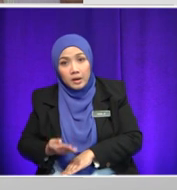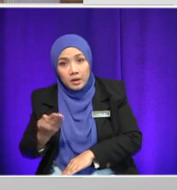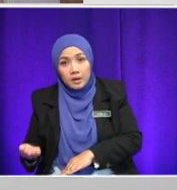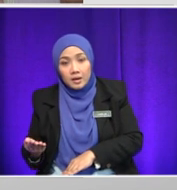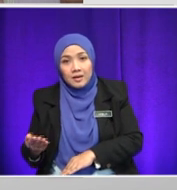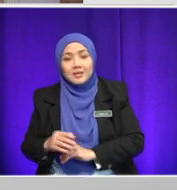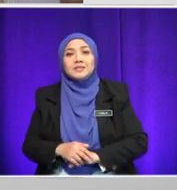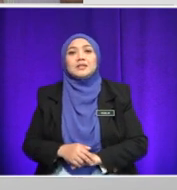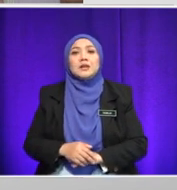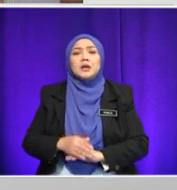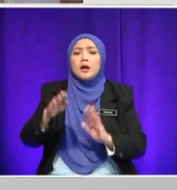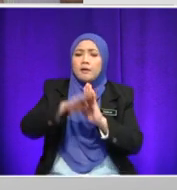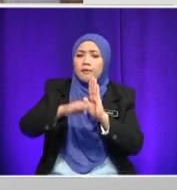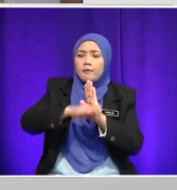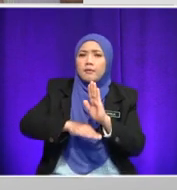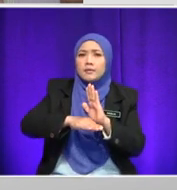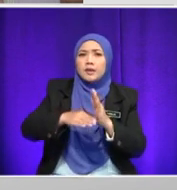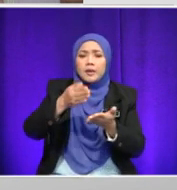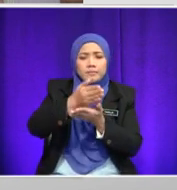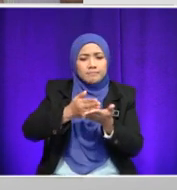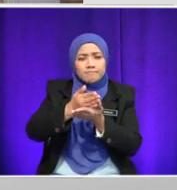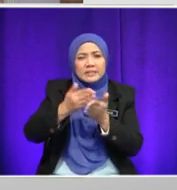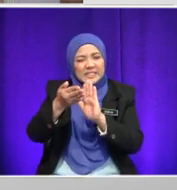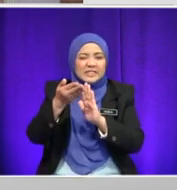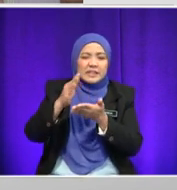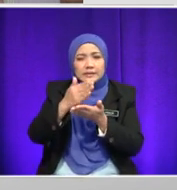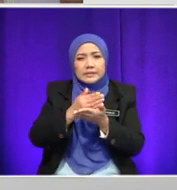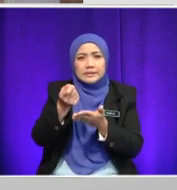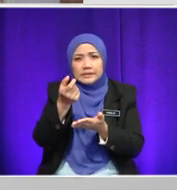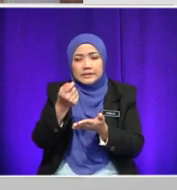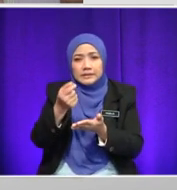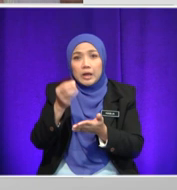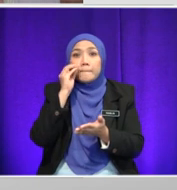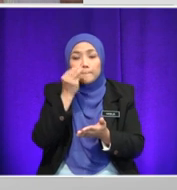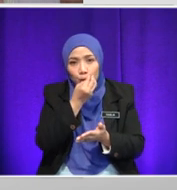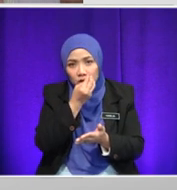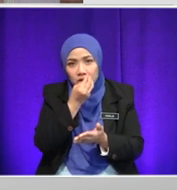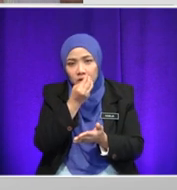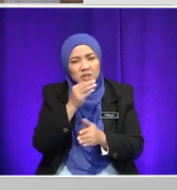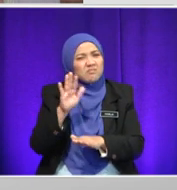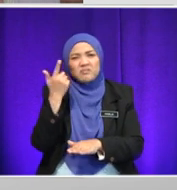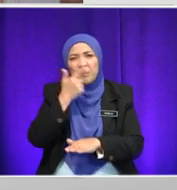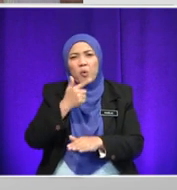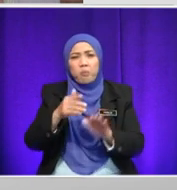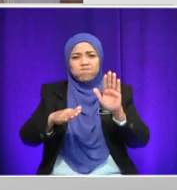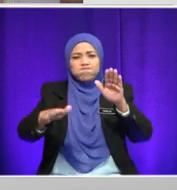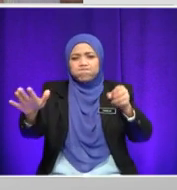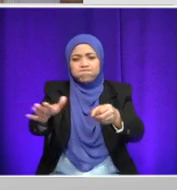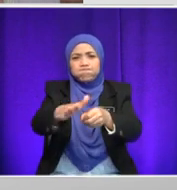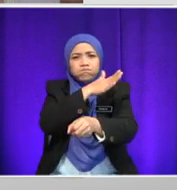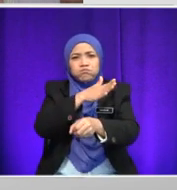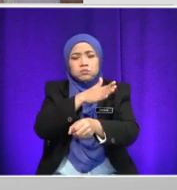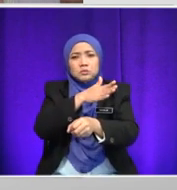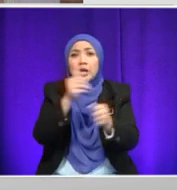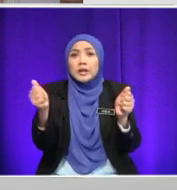menggunakan gabungan bunga yang seperti ini pun sudah memadai karena kita tidak mau syarat kawasan tersebut kita memperlihatkan konten tersebut